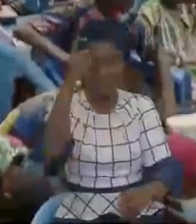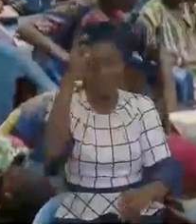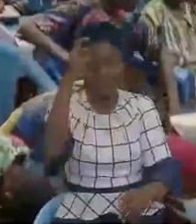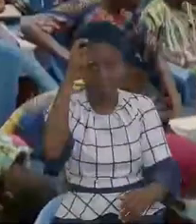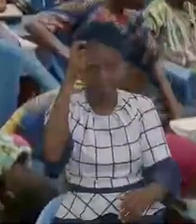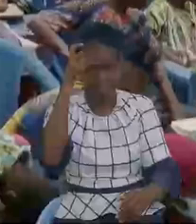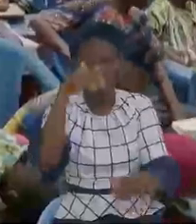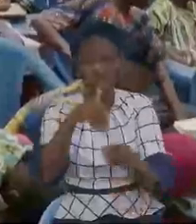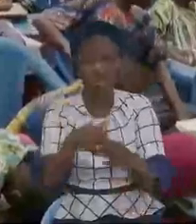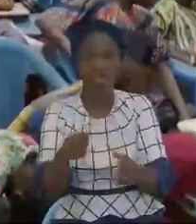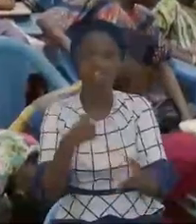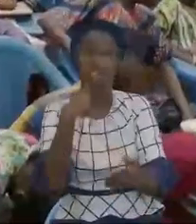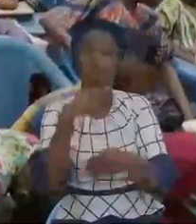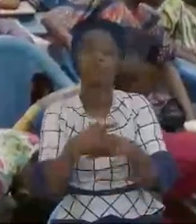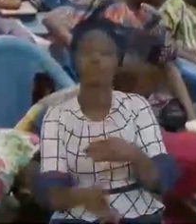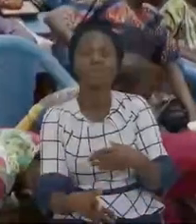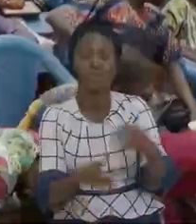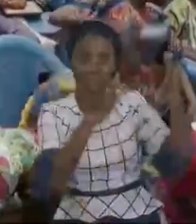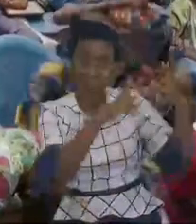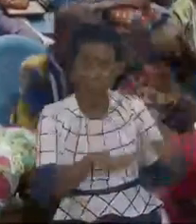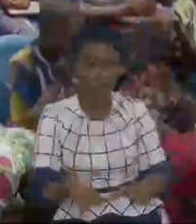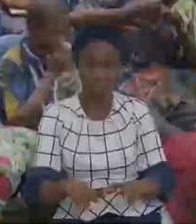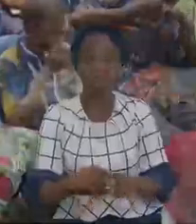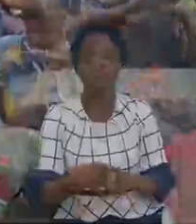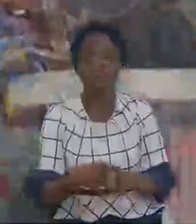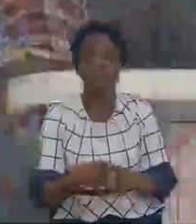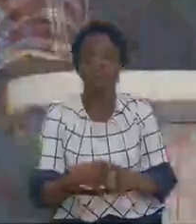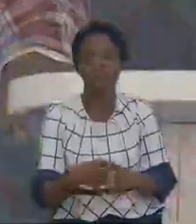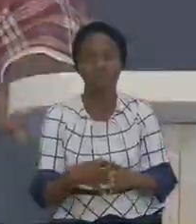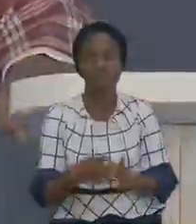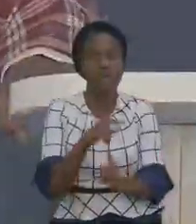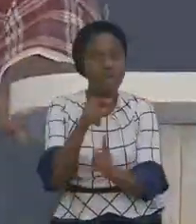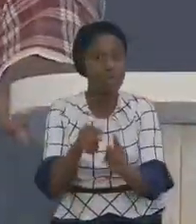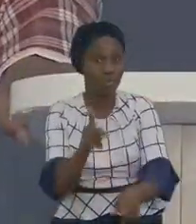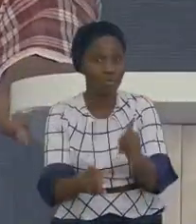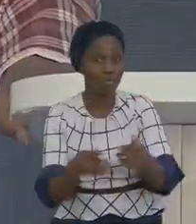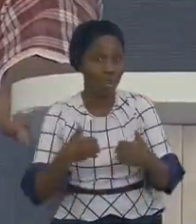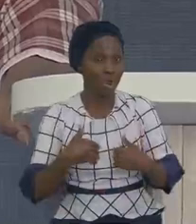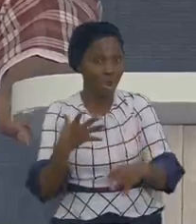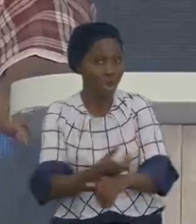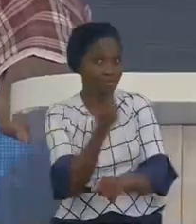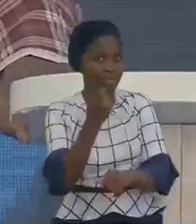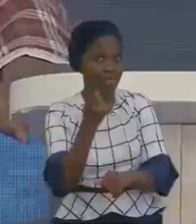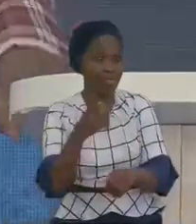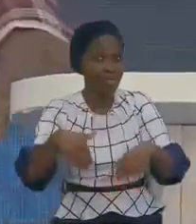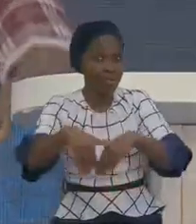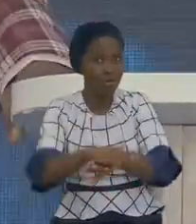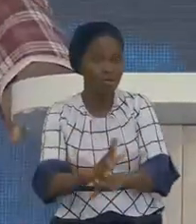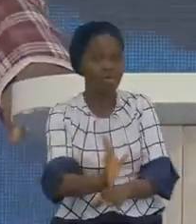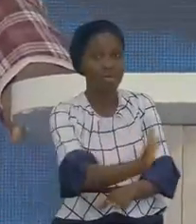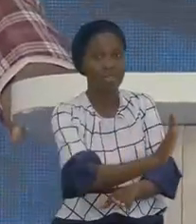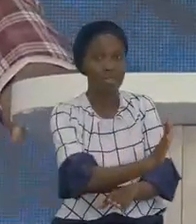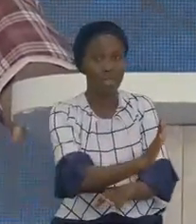Vous voyez, quand les gens ont le triomphe sur les défis locaux, sur les problèmes locaux